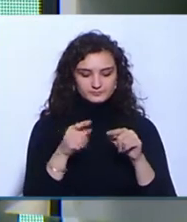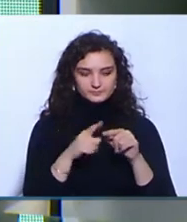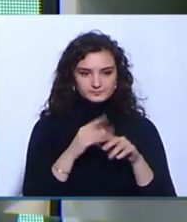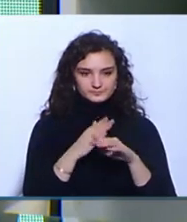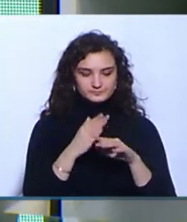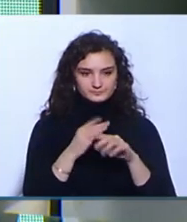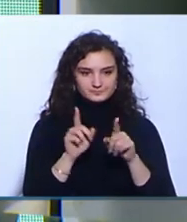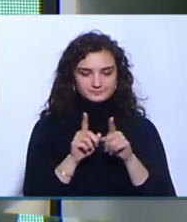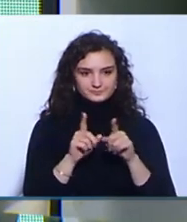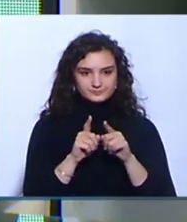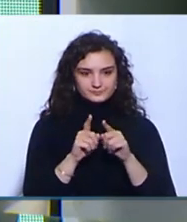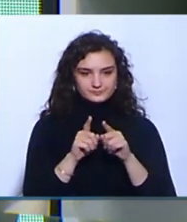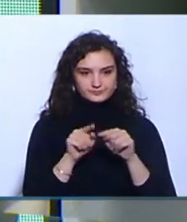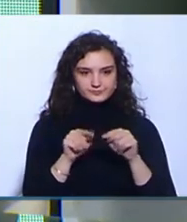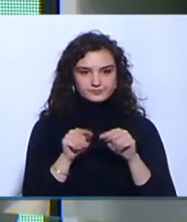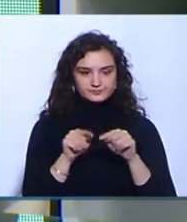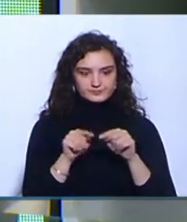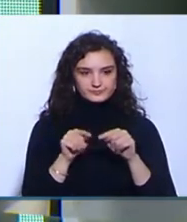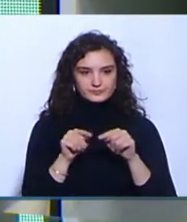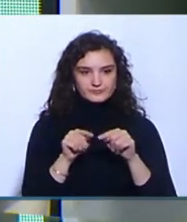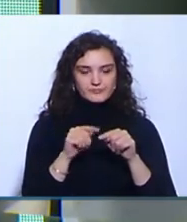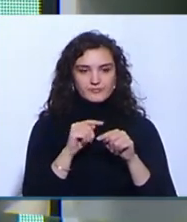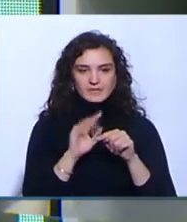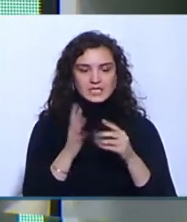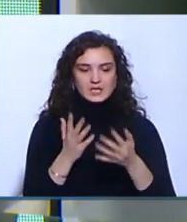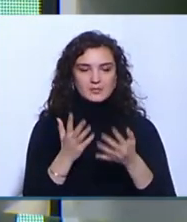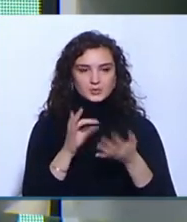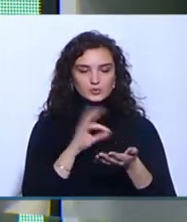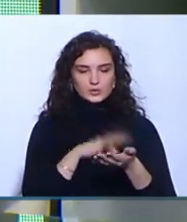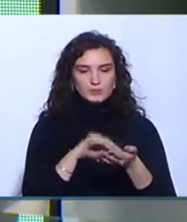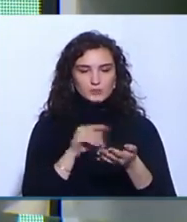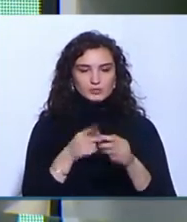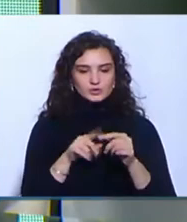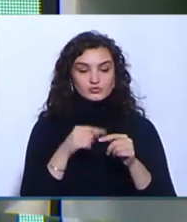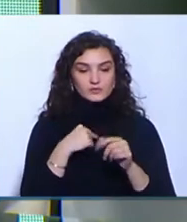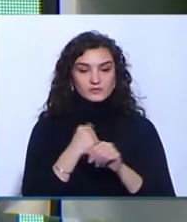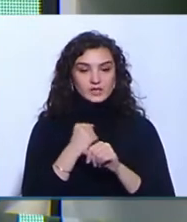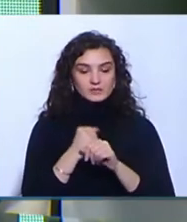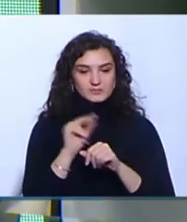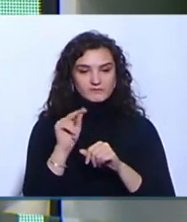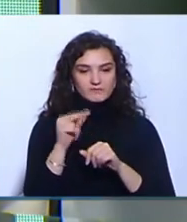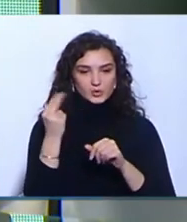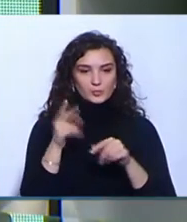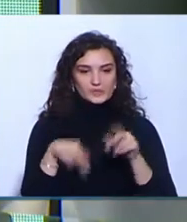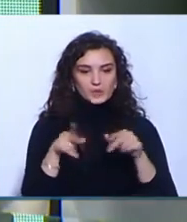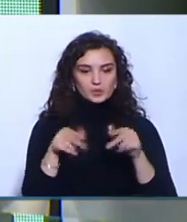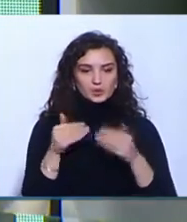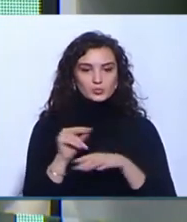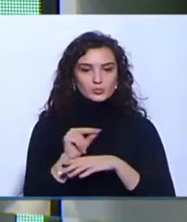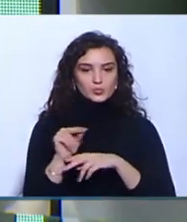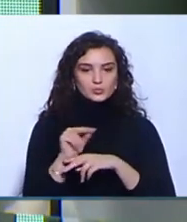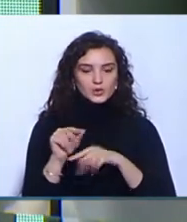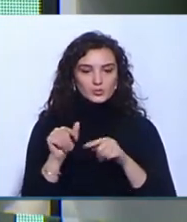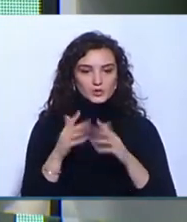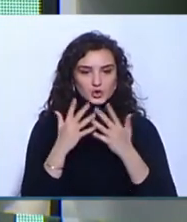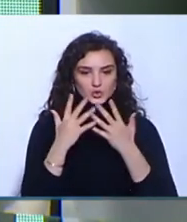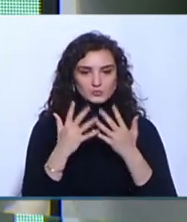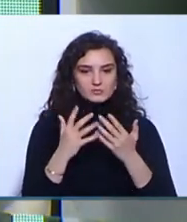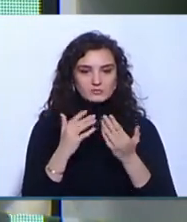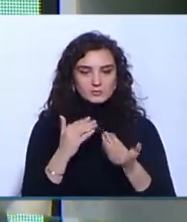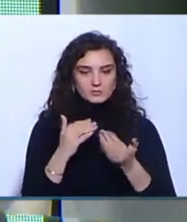არსებობს ესეთი დებალგინგ ოპერაცია, რომელიც არაეფექტური გამოდგა. ესეც ჩვენ ვაკეთებთ თვითონ ქირურგიულ მკურნალობას